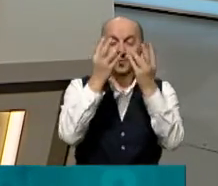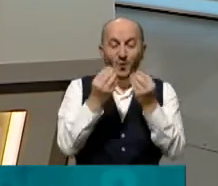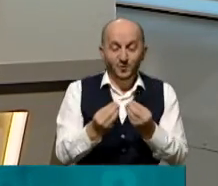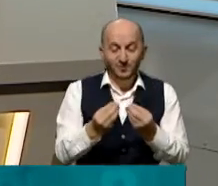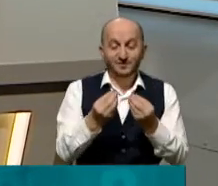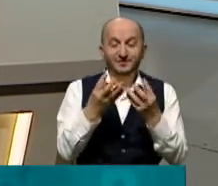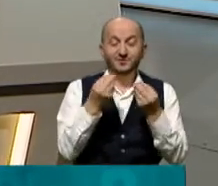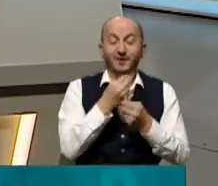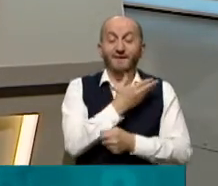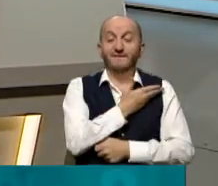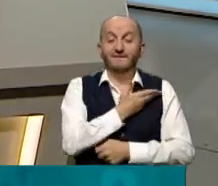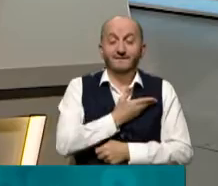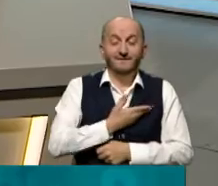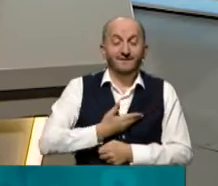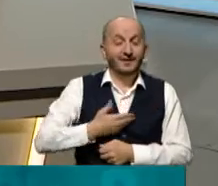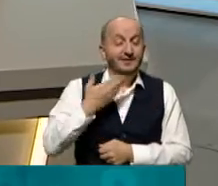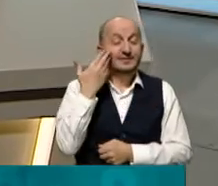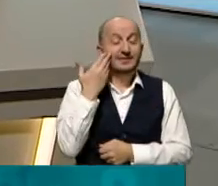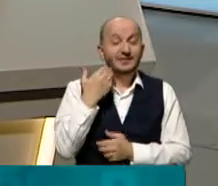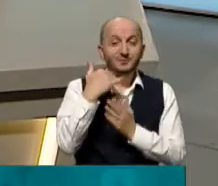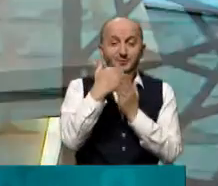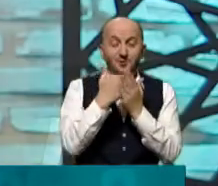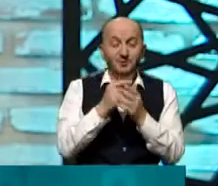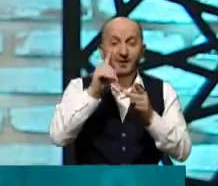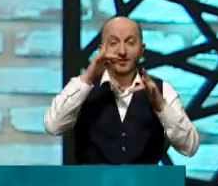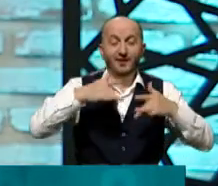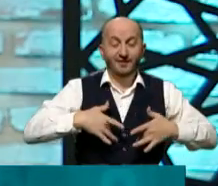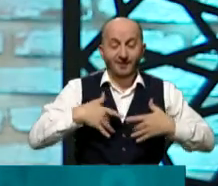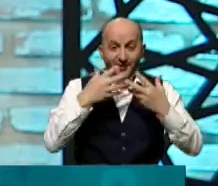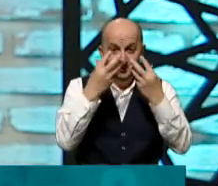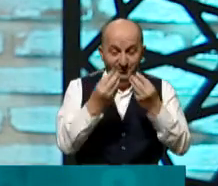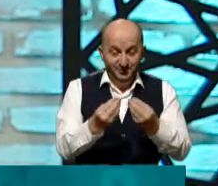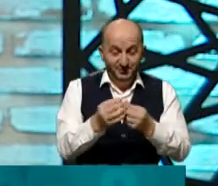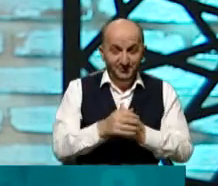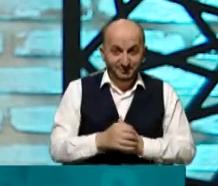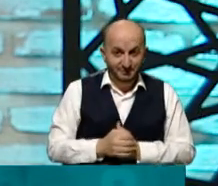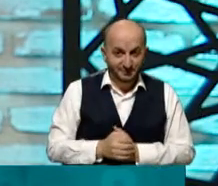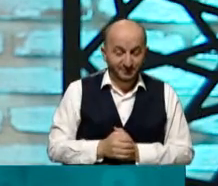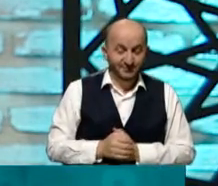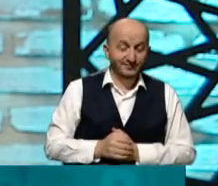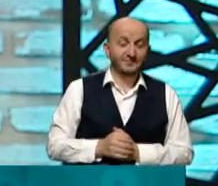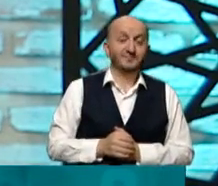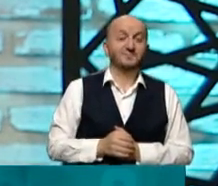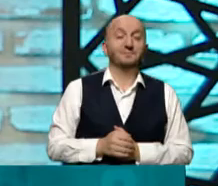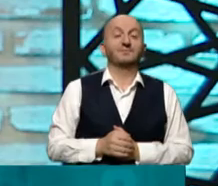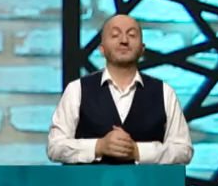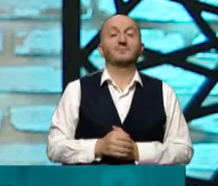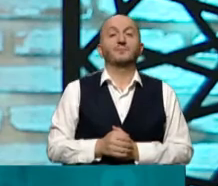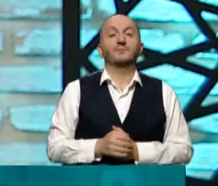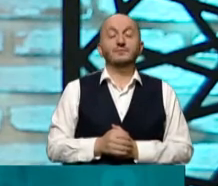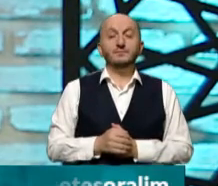çok severek izlediğim bir program. Allah sizden razı olsun. Sağ olun efendim. Teşekkür ederiz bilmukabele. Rabbim sizden de razı olsun. Hayırlı